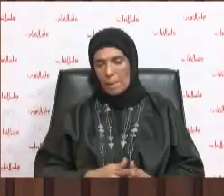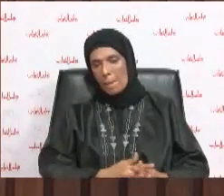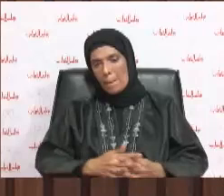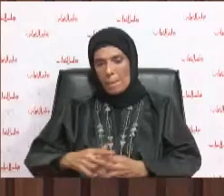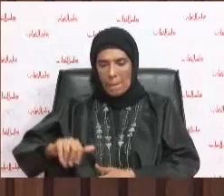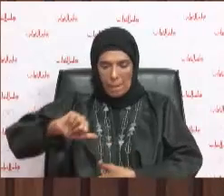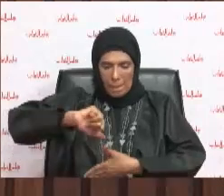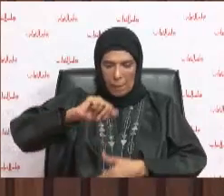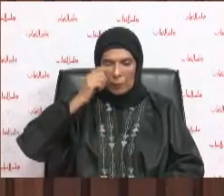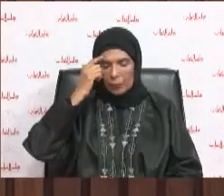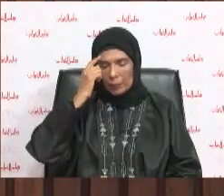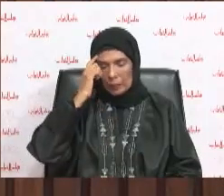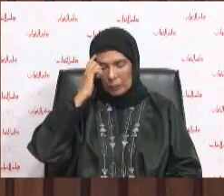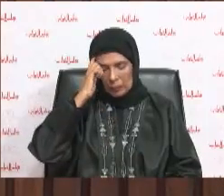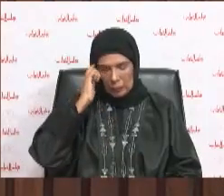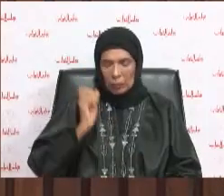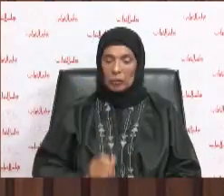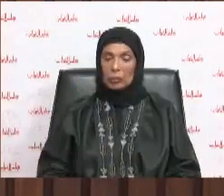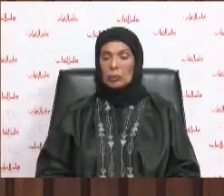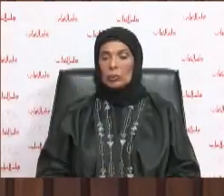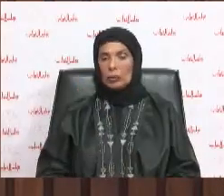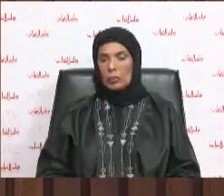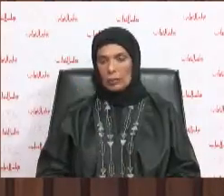وإن شاء الله التشغيل على